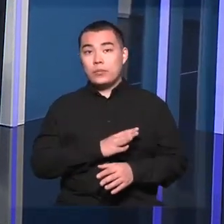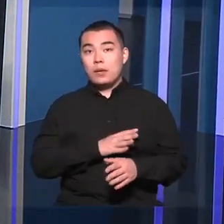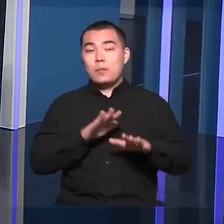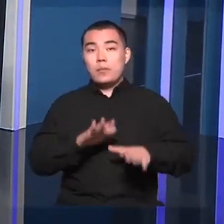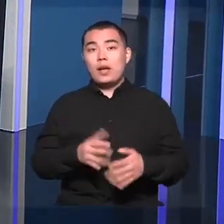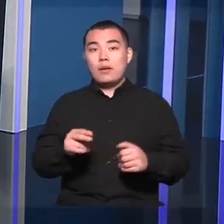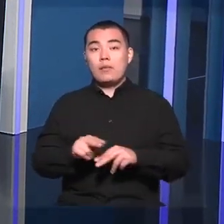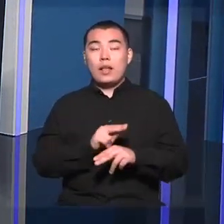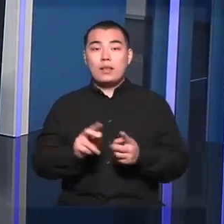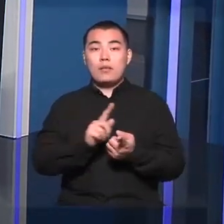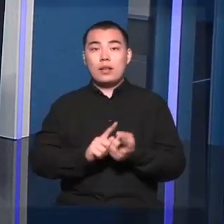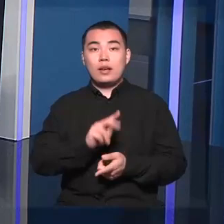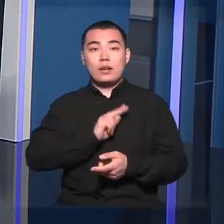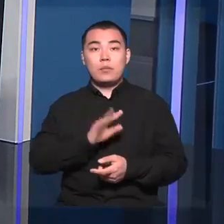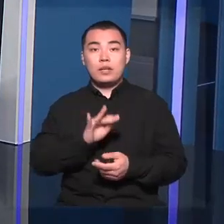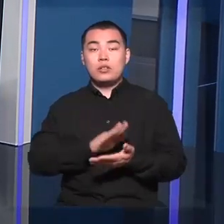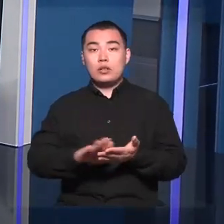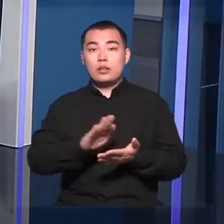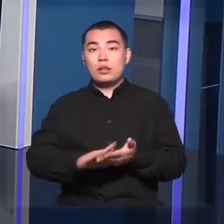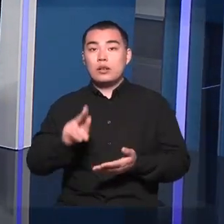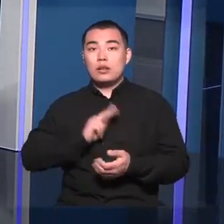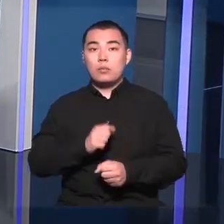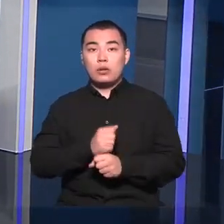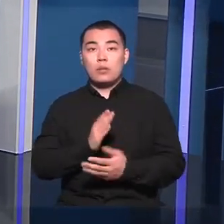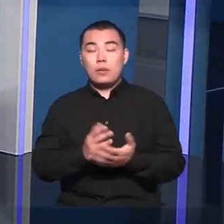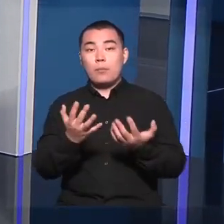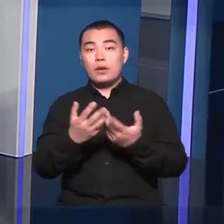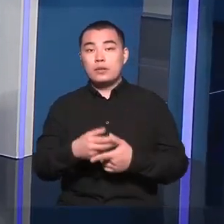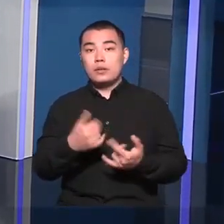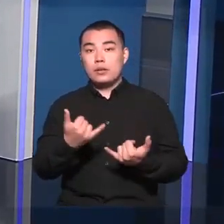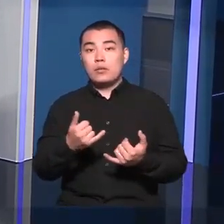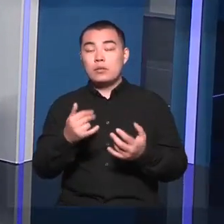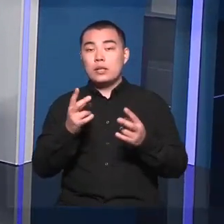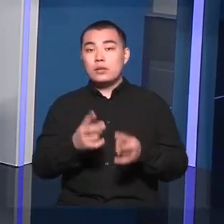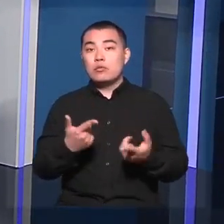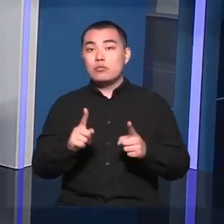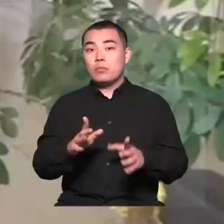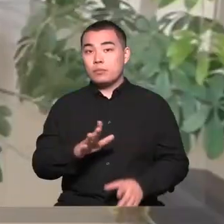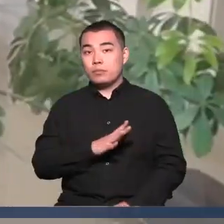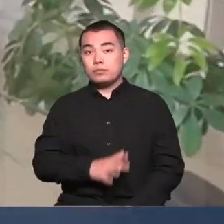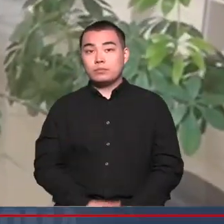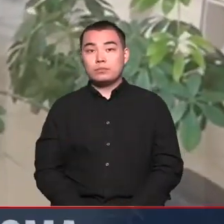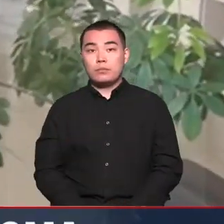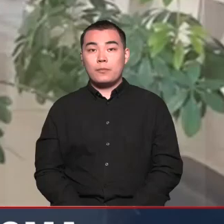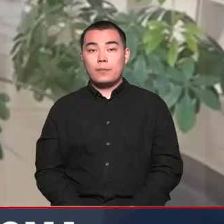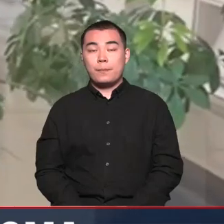месте ведутся восстановительные и дезинфекционные работы. Подсчитывается нанесенный ущерб.